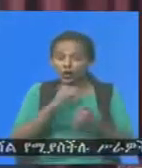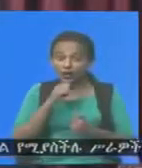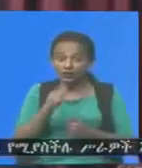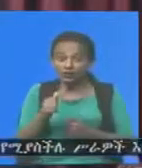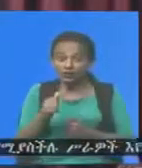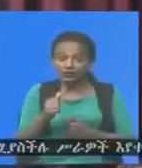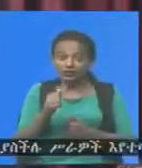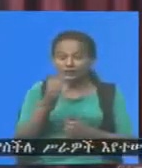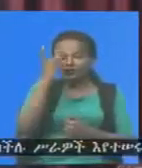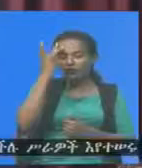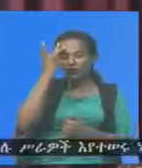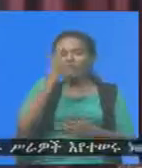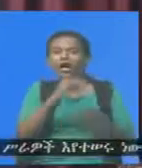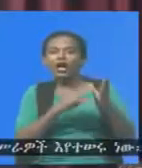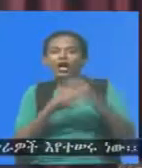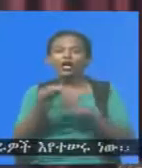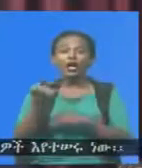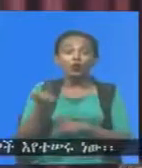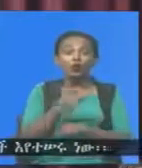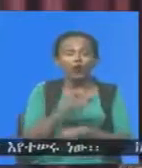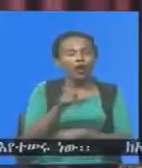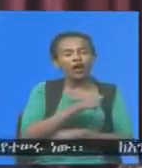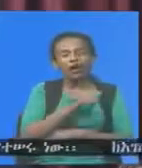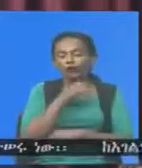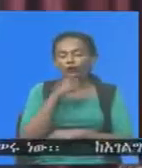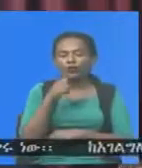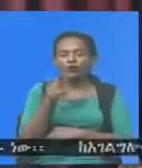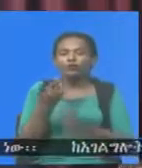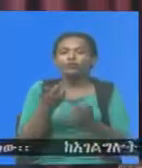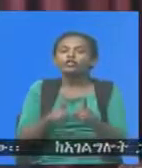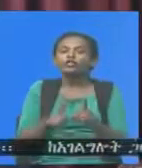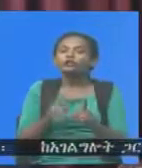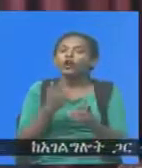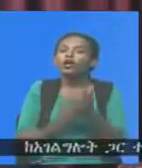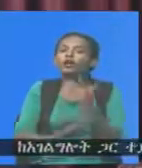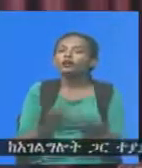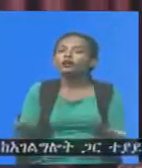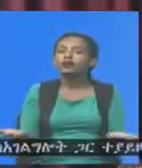የሚለው መከራከሪያ ይሆናል ወይ አይሆንም ሐሳብ መች ተወያየን ስንሰጥ